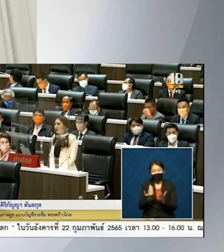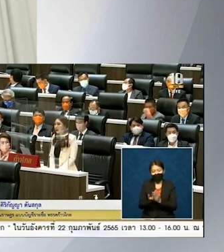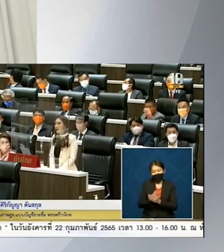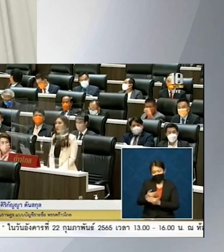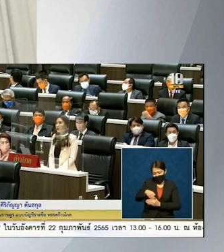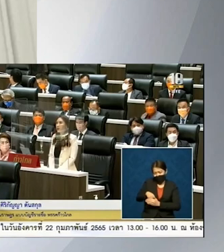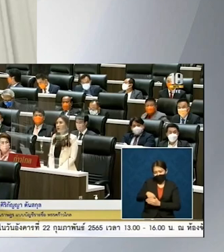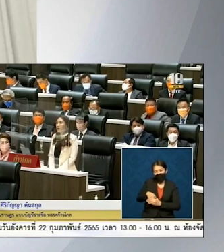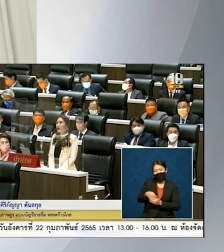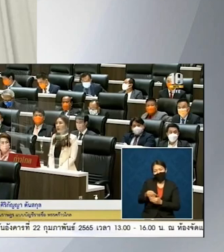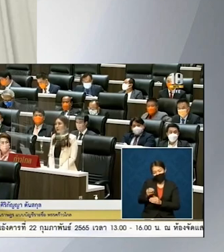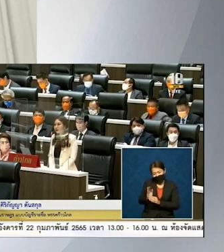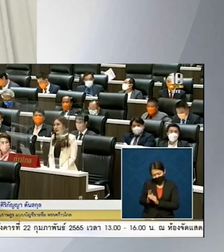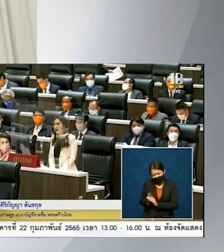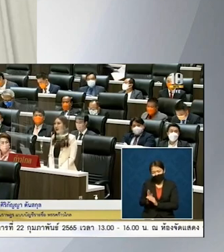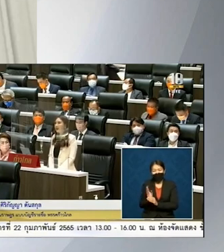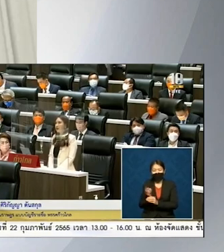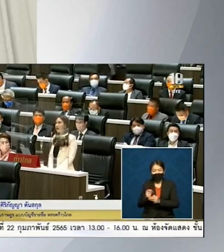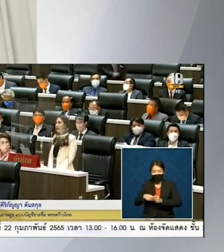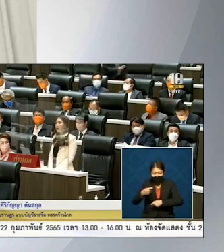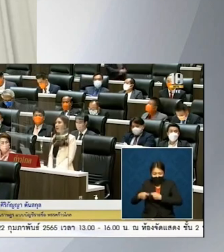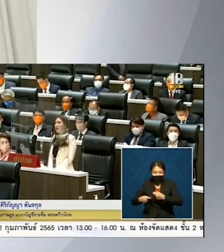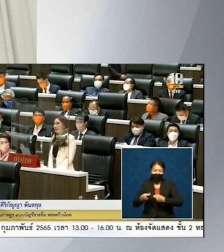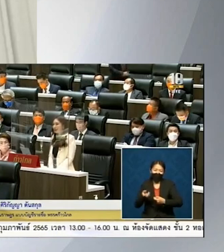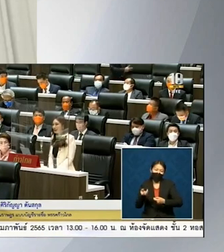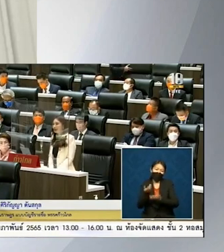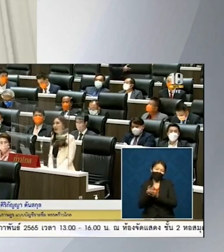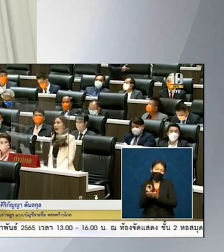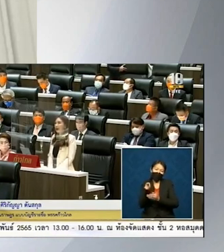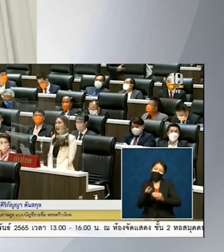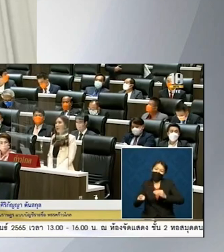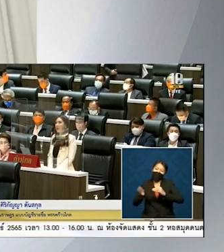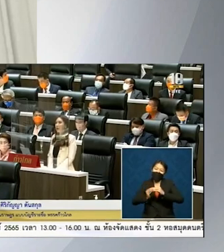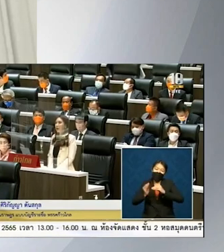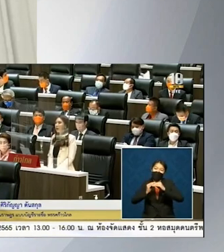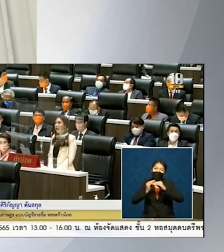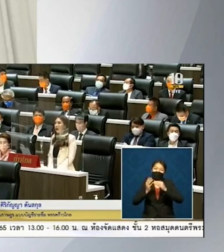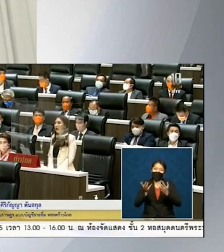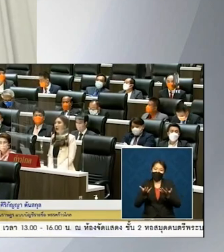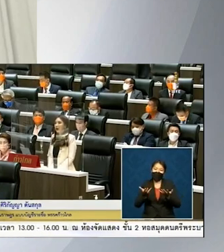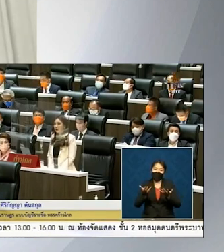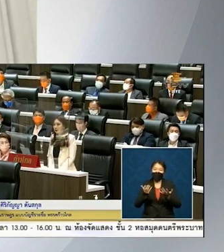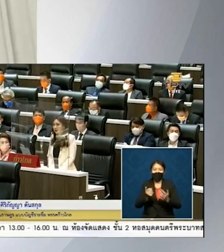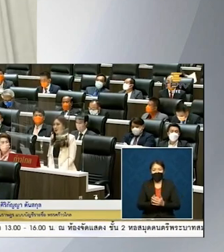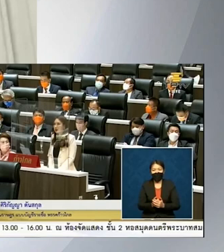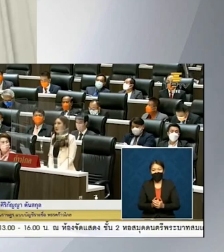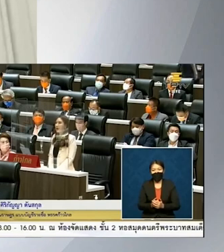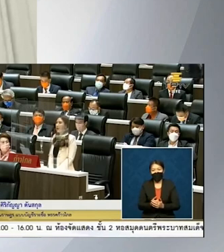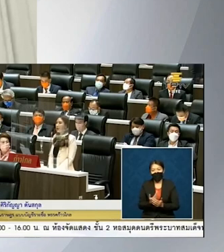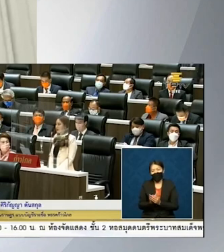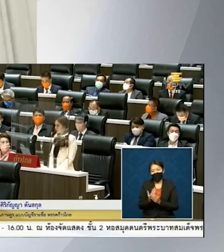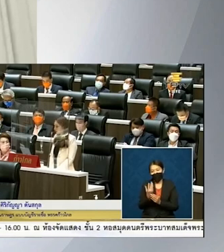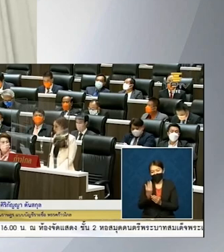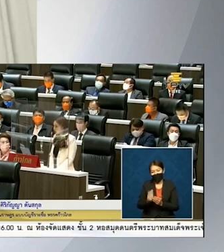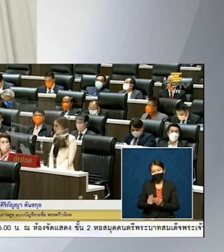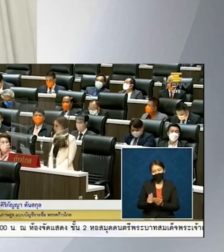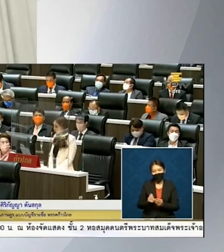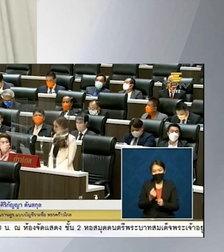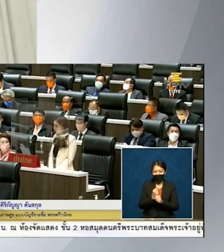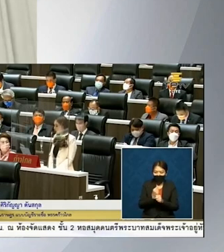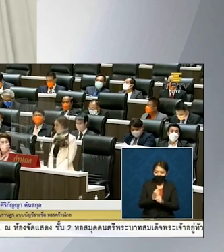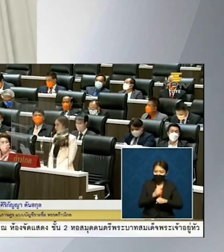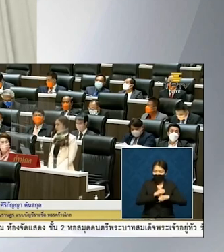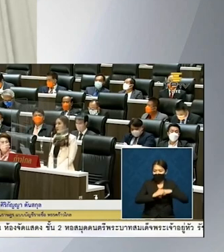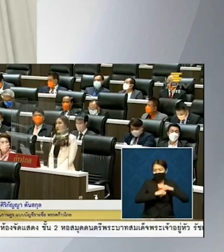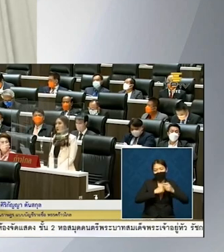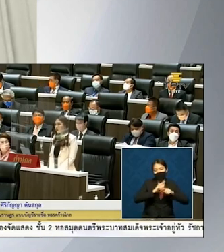จะพูดเรื่องที่เข้าใจยากแล้วก็อาจจะใช้สับแสงอะไรที่มันเทคนิคค่อนข้างมากอันนี้ก็พอเข้าใจอ